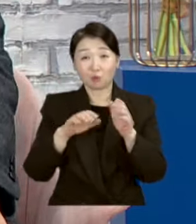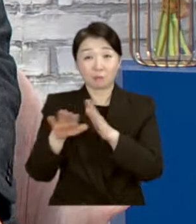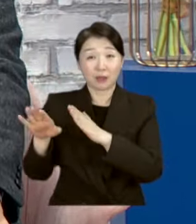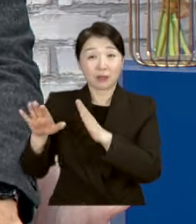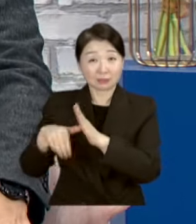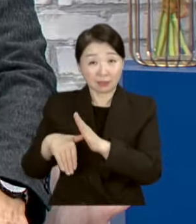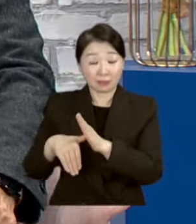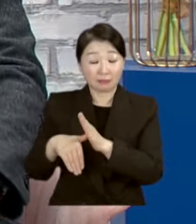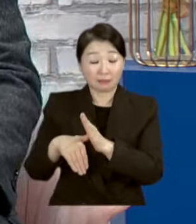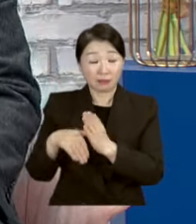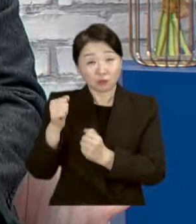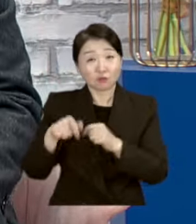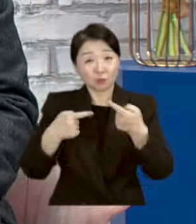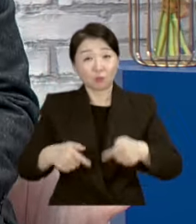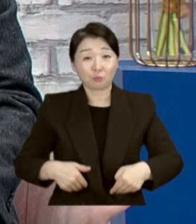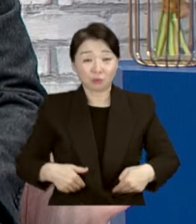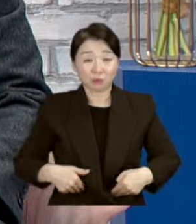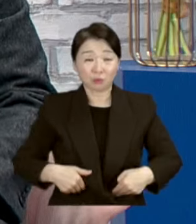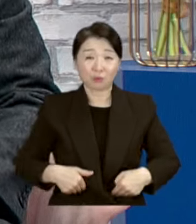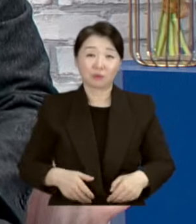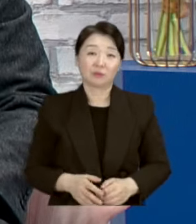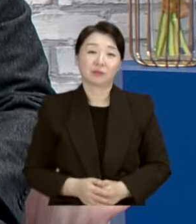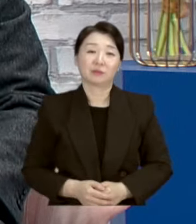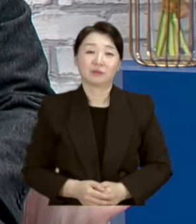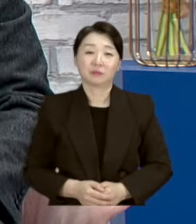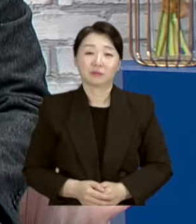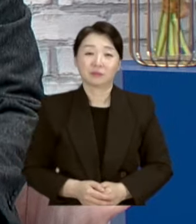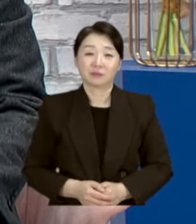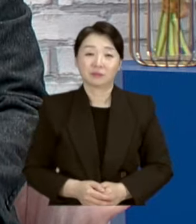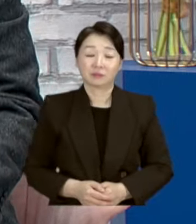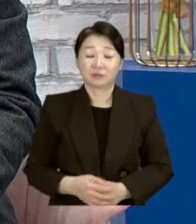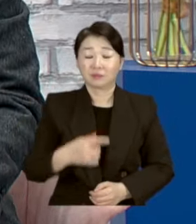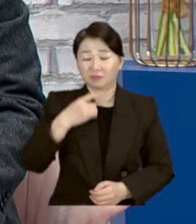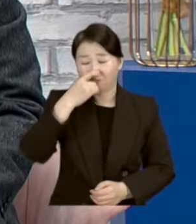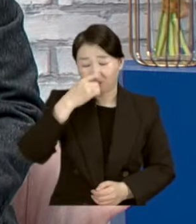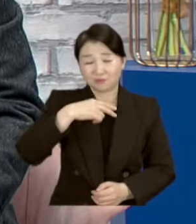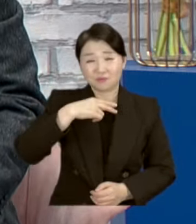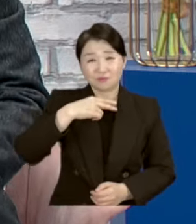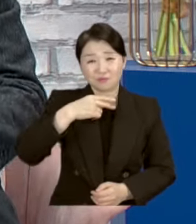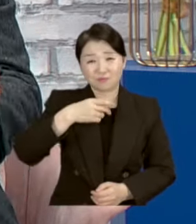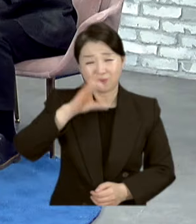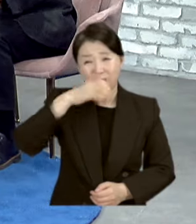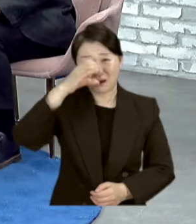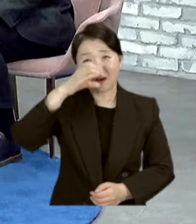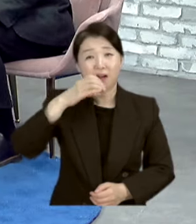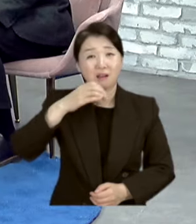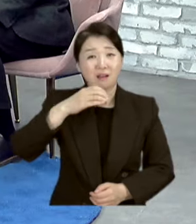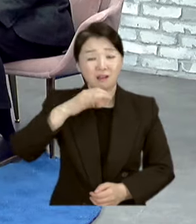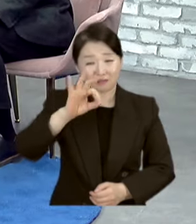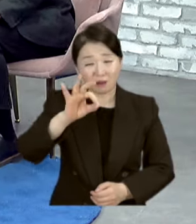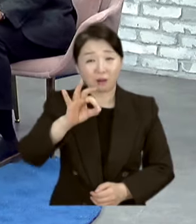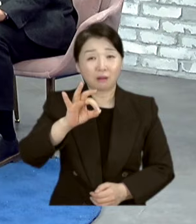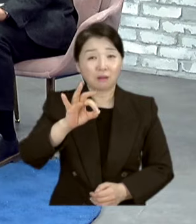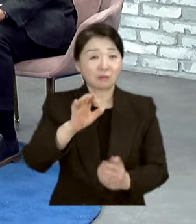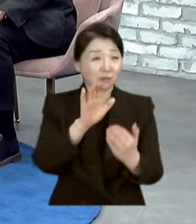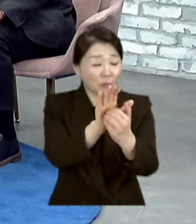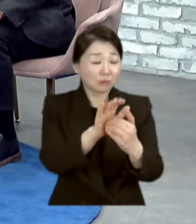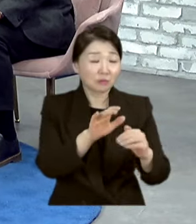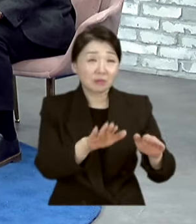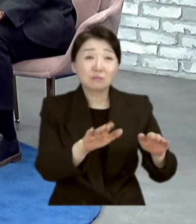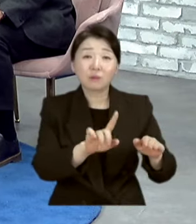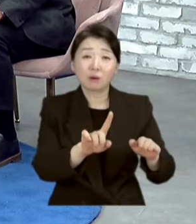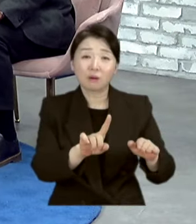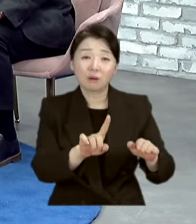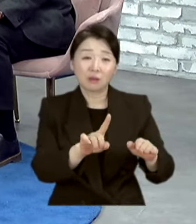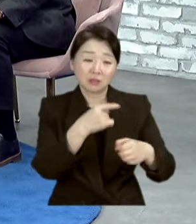아이들을 꼭 보내셔야 되고 이건 청년 수련회에서. 네. 네. 아니 근데 술을 10병씩 먹고 이렇게 거부하던 친구가. 그 친구가 지금 어떻게 됐는지 궁금해요.